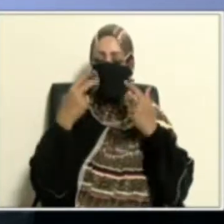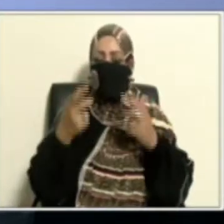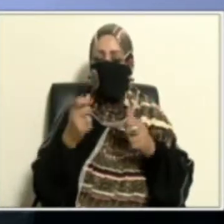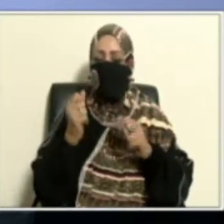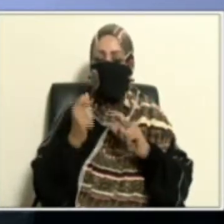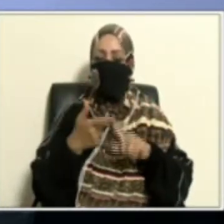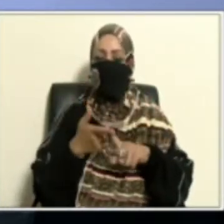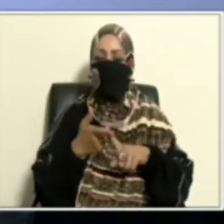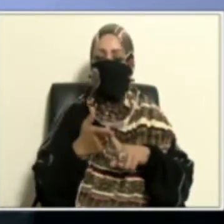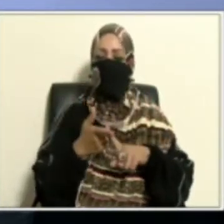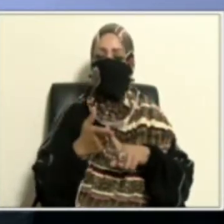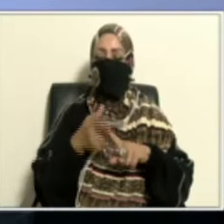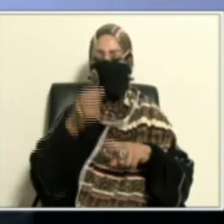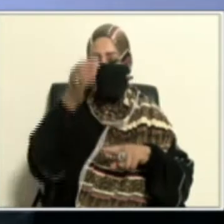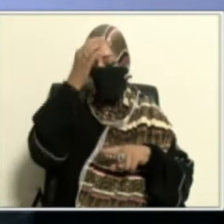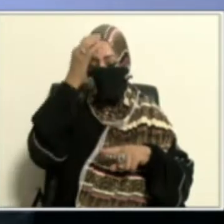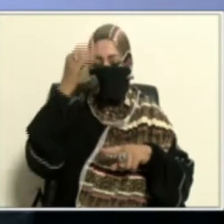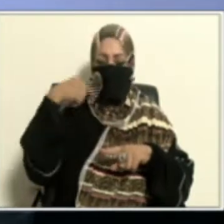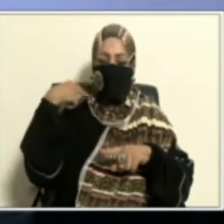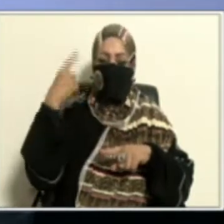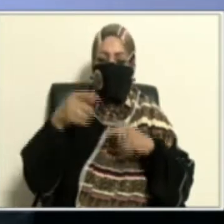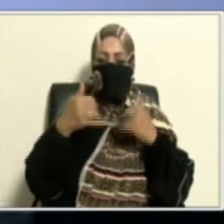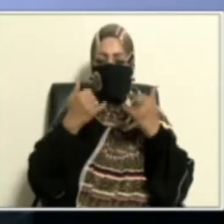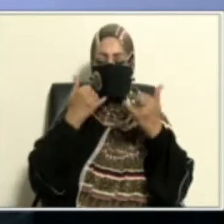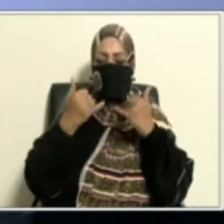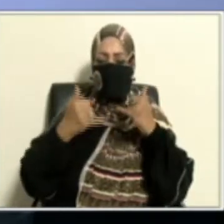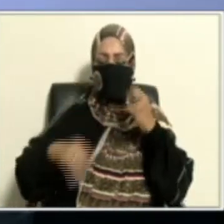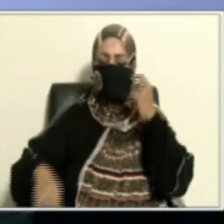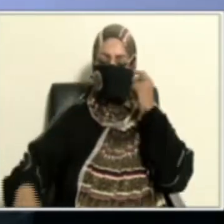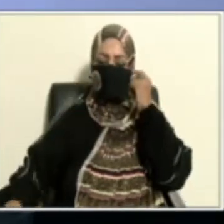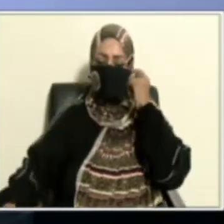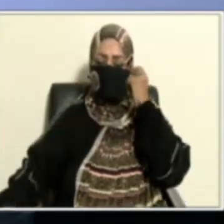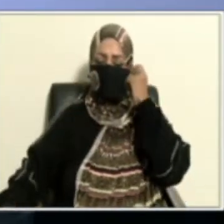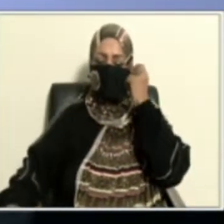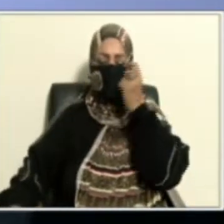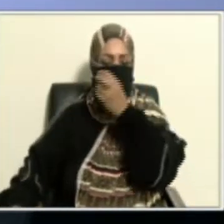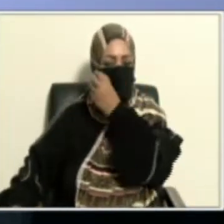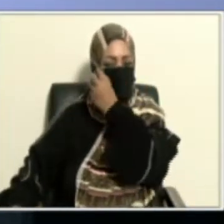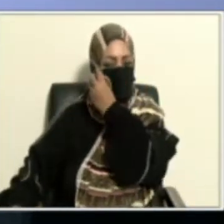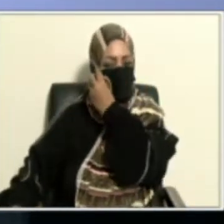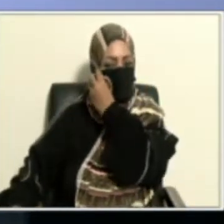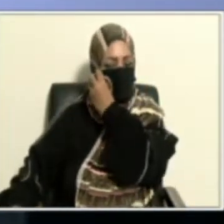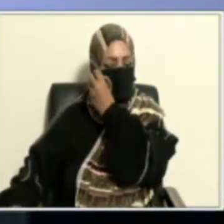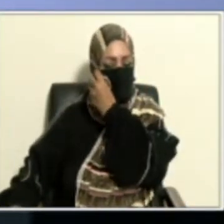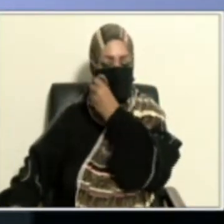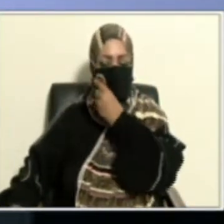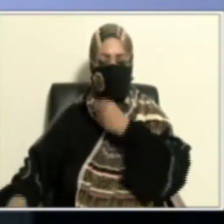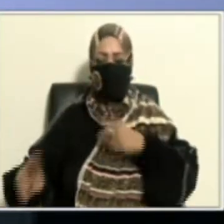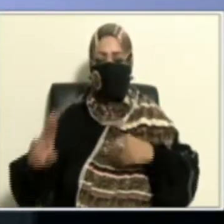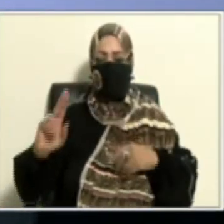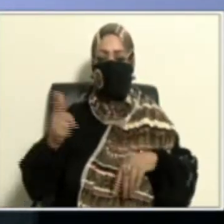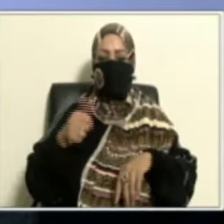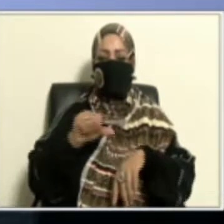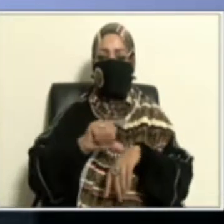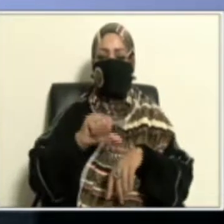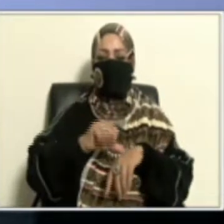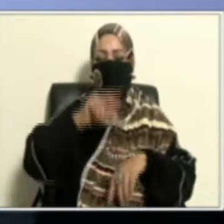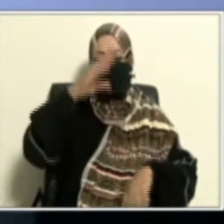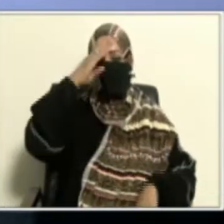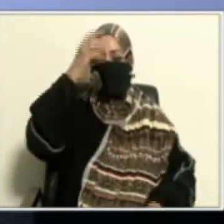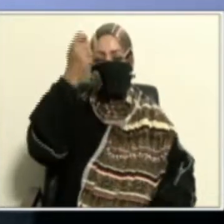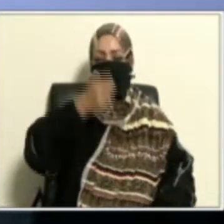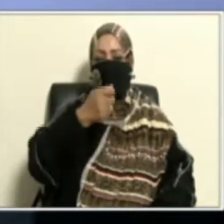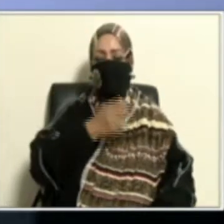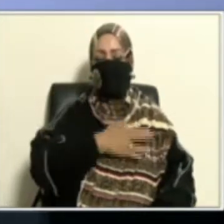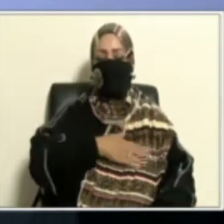من طرابلس. السلام عليكم. السلام عليكم ورحمة الله وبركاته. وعليكم السلام ورحمة الله وبركاته.